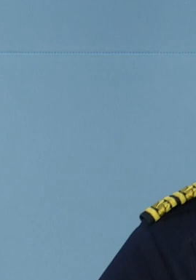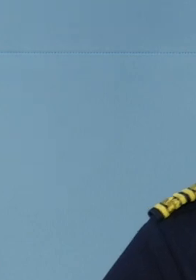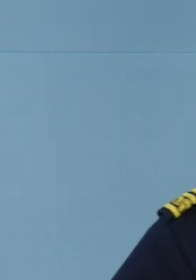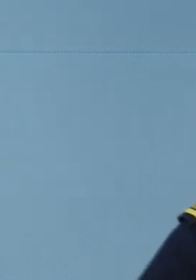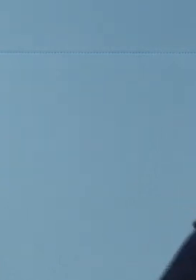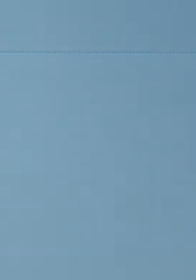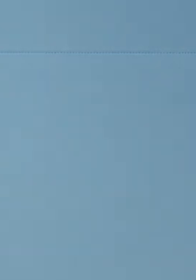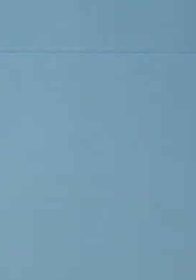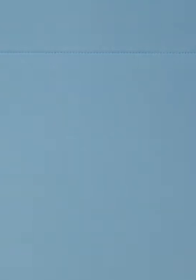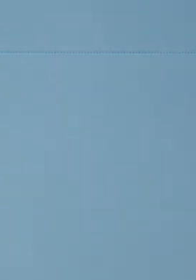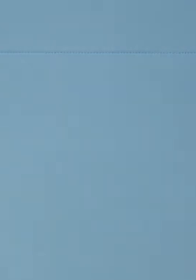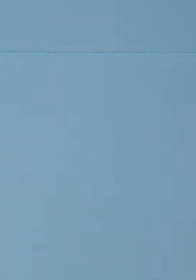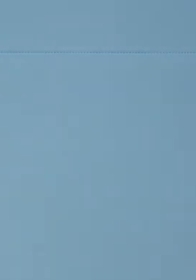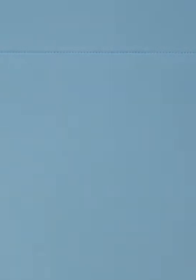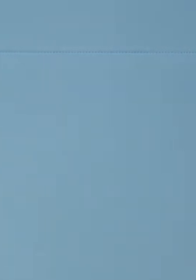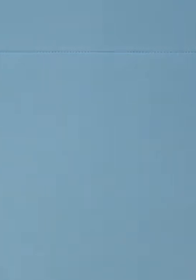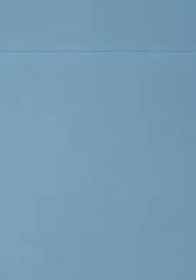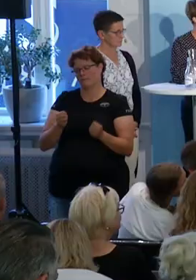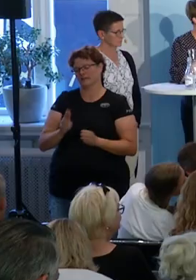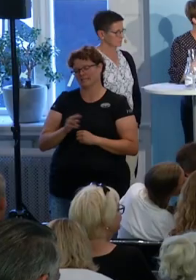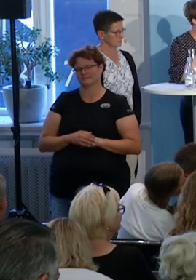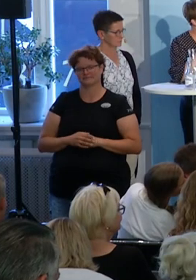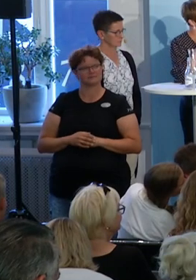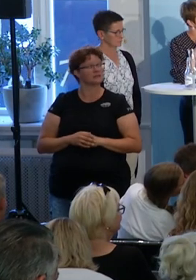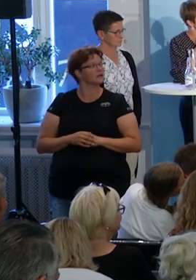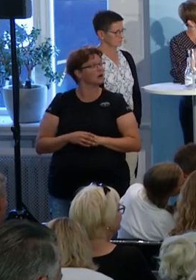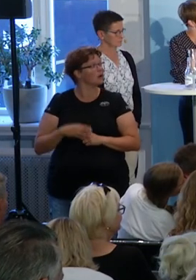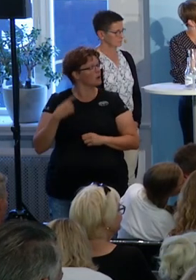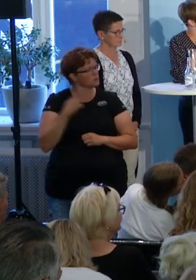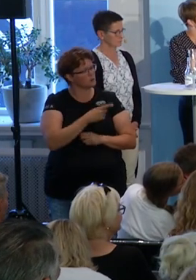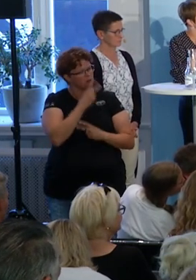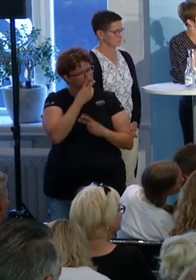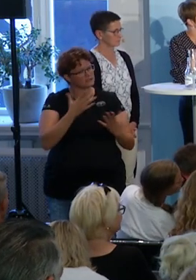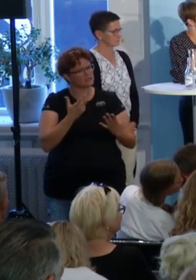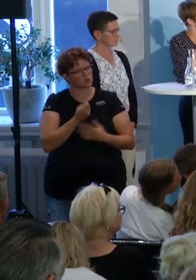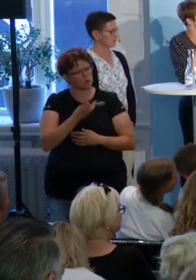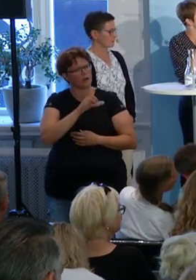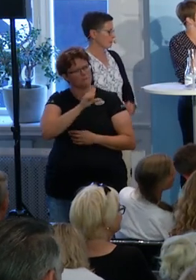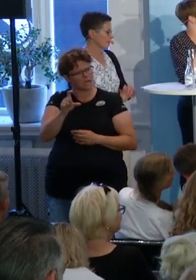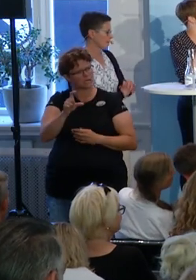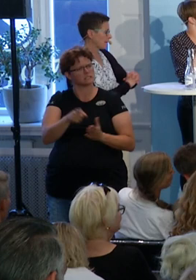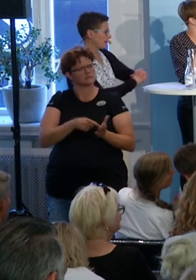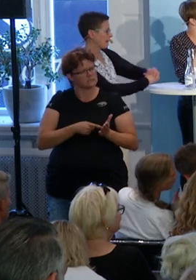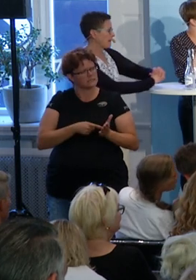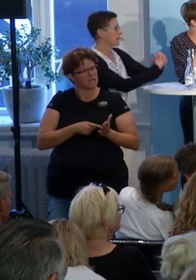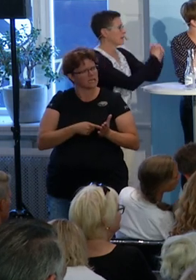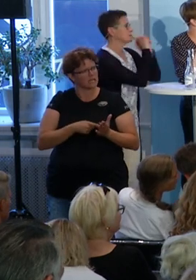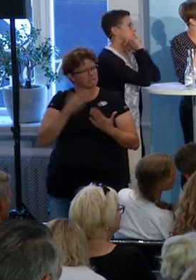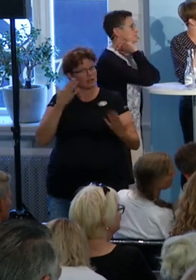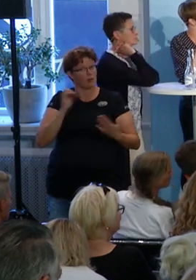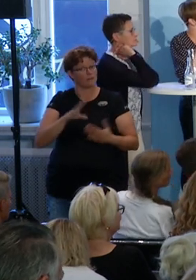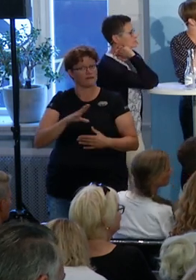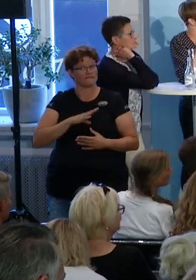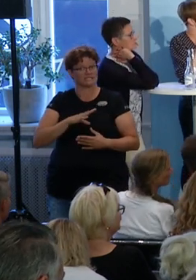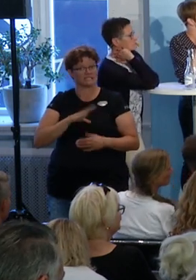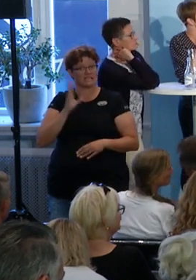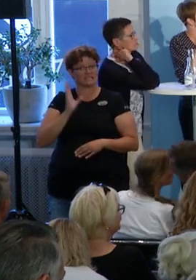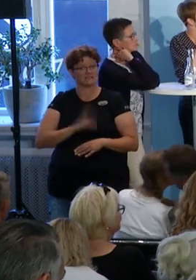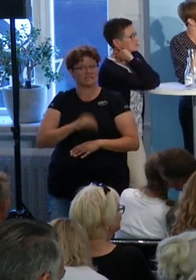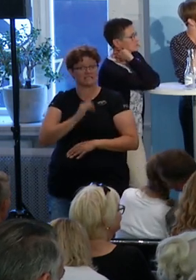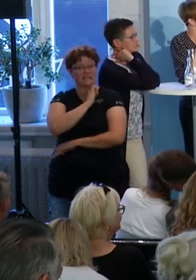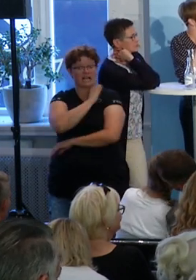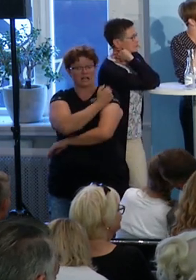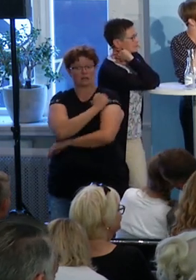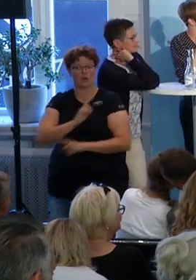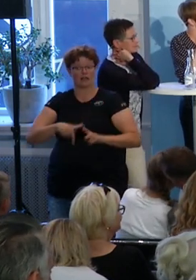Så det finns hopp i det här. Du pekade ut några branscher som var särskilt. Jag vet inte om det finns Svenska